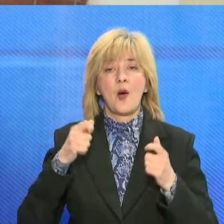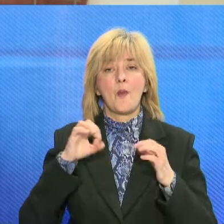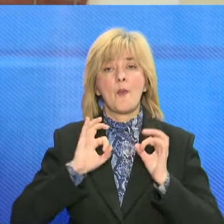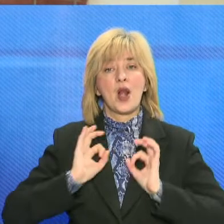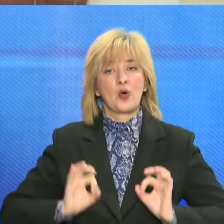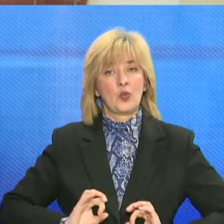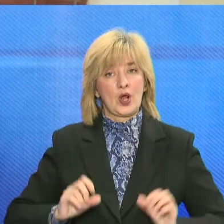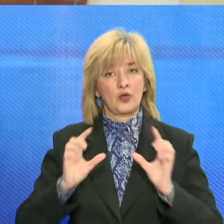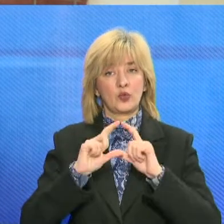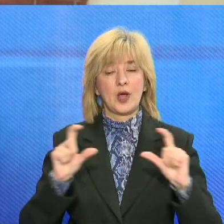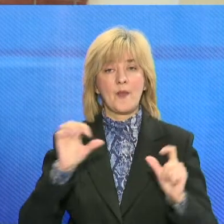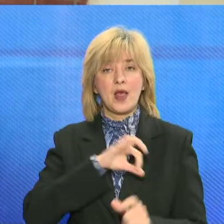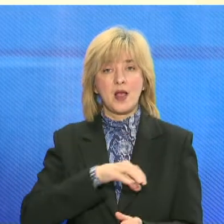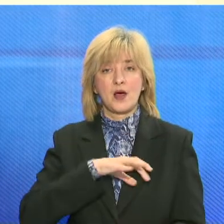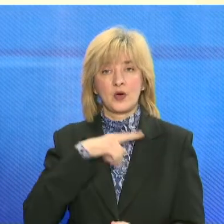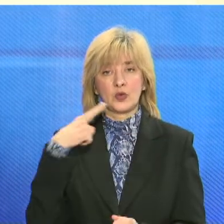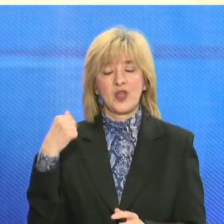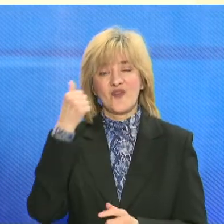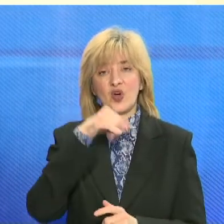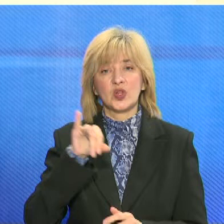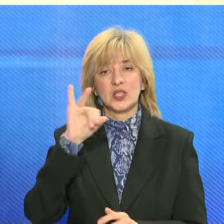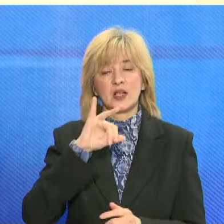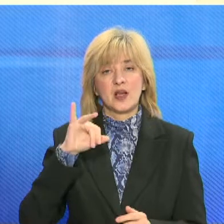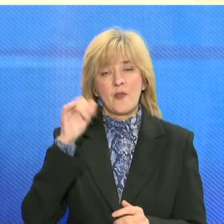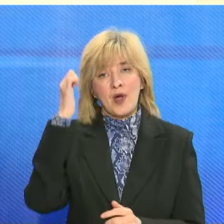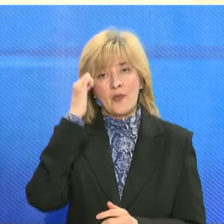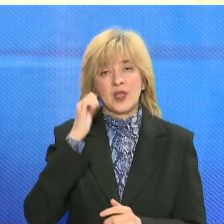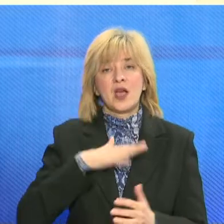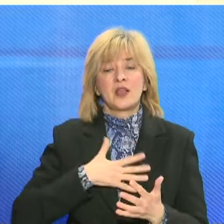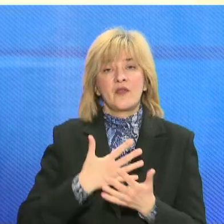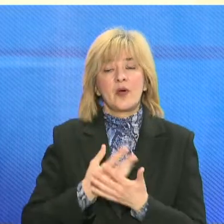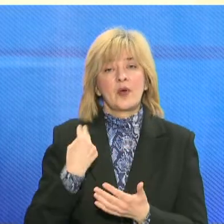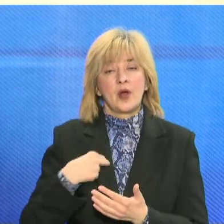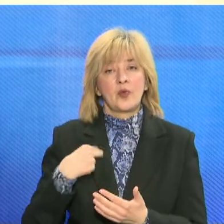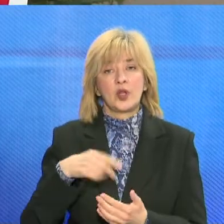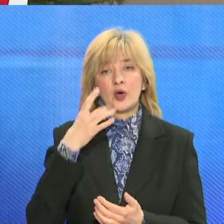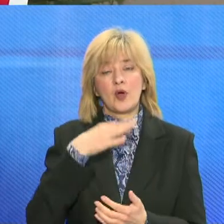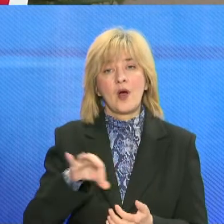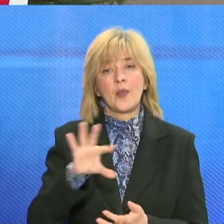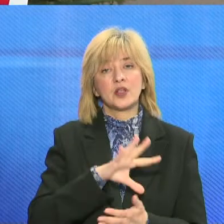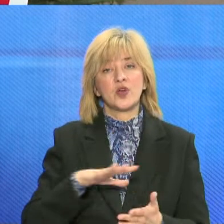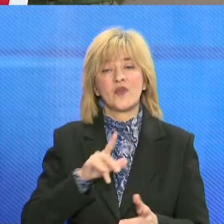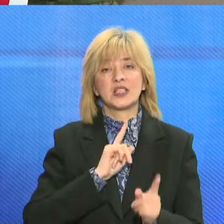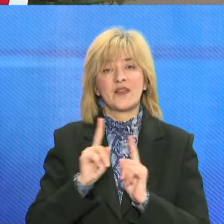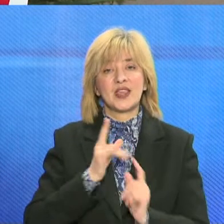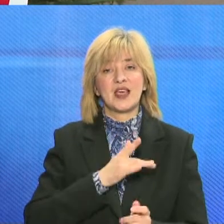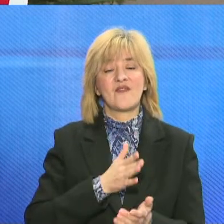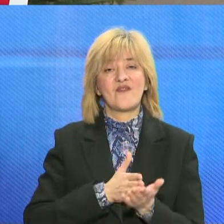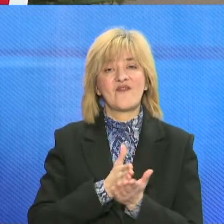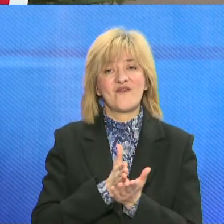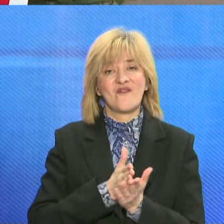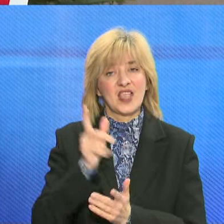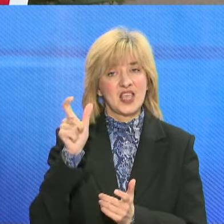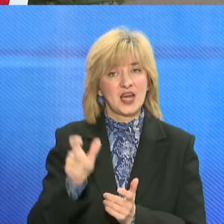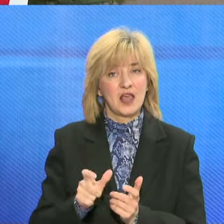абвешчаны 2022, актывізавалася праца Гродзенскага абласнога савета ветэранаў па расследаванні фактаў расстрэлу салдат і